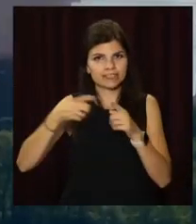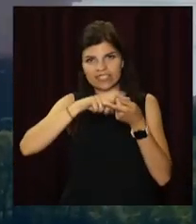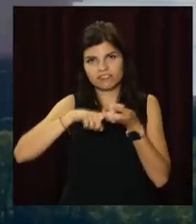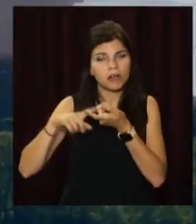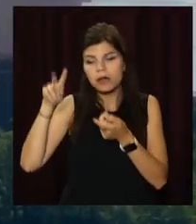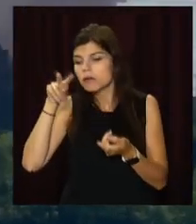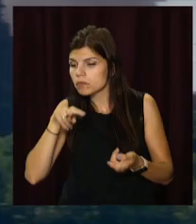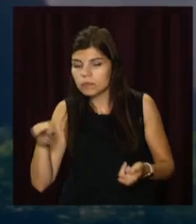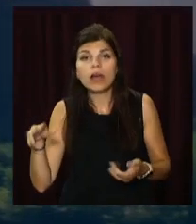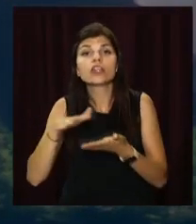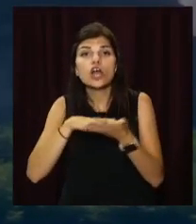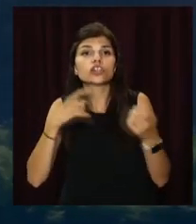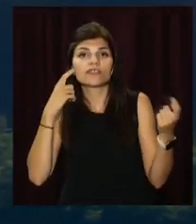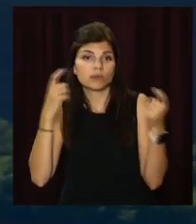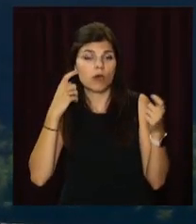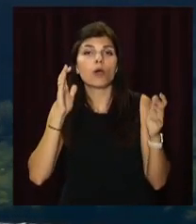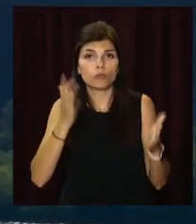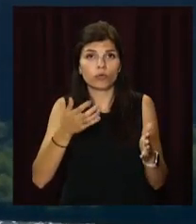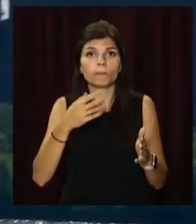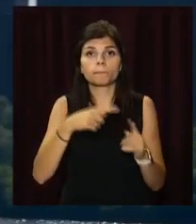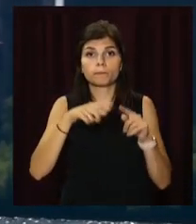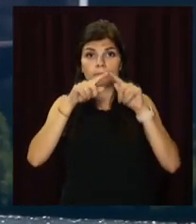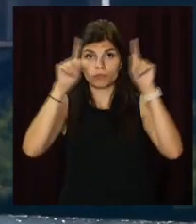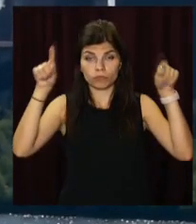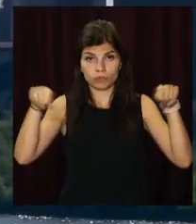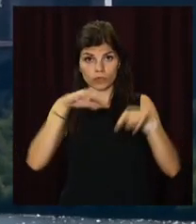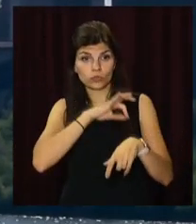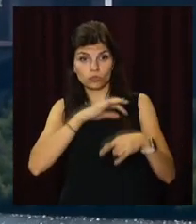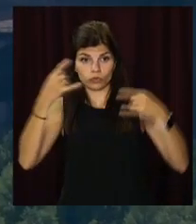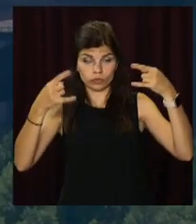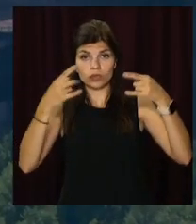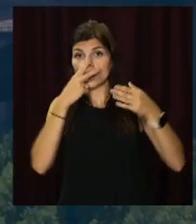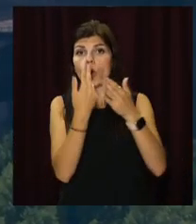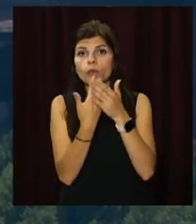інформація транслюватиметься на монітор колективного користування і відображатиметься